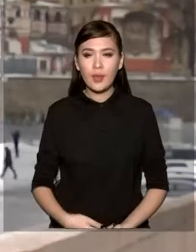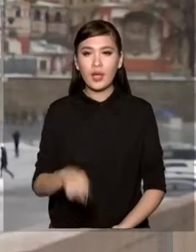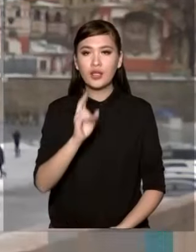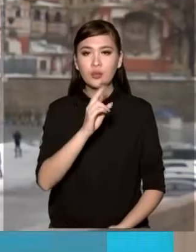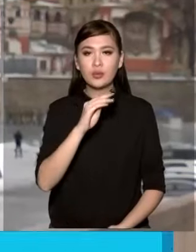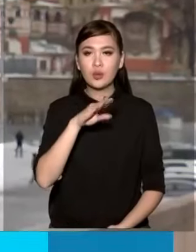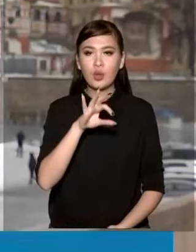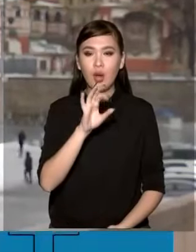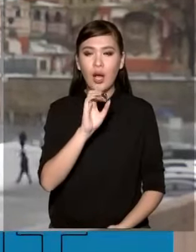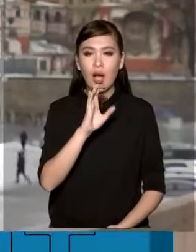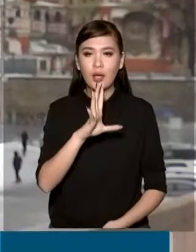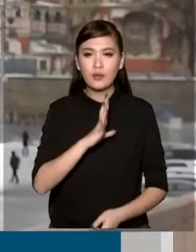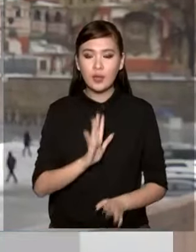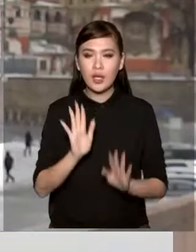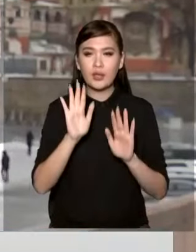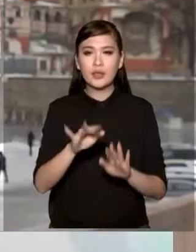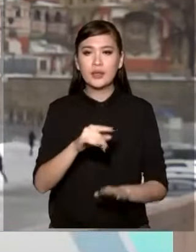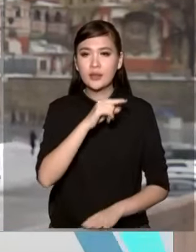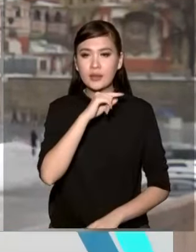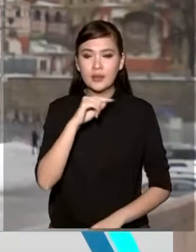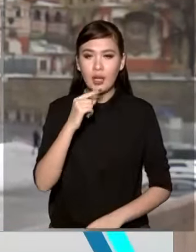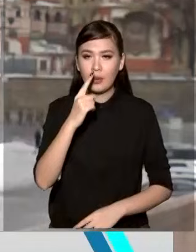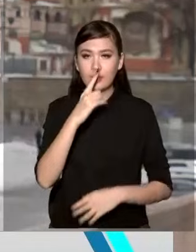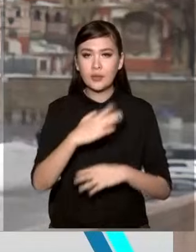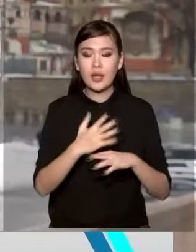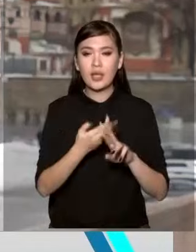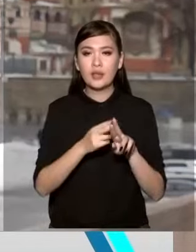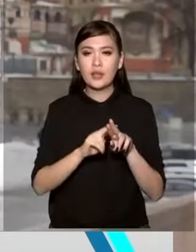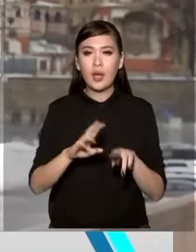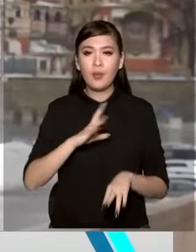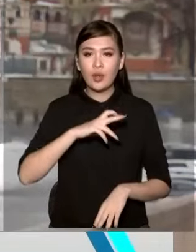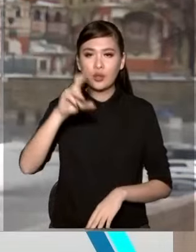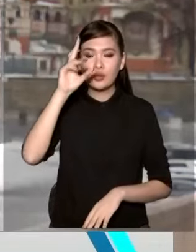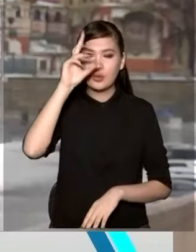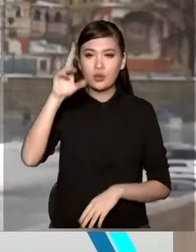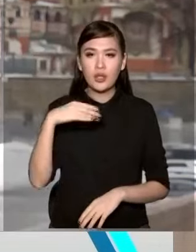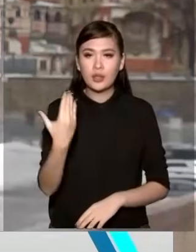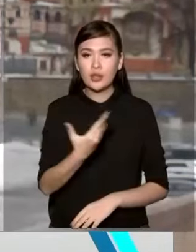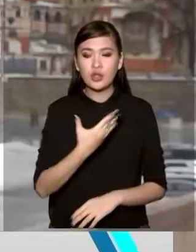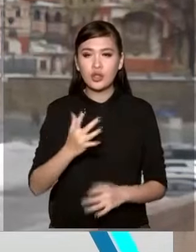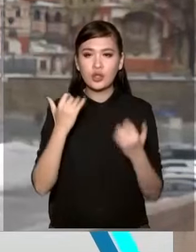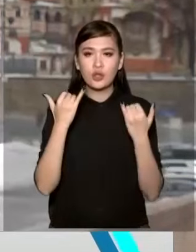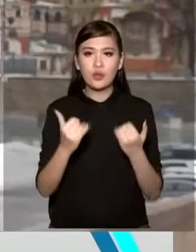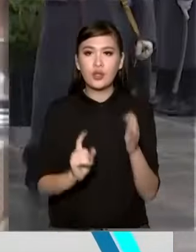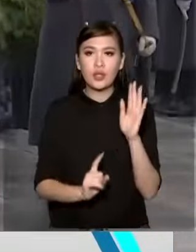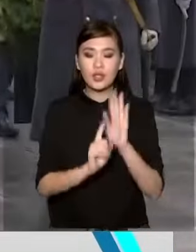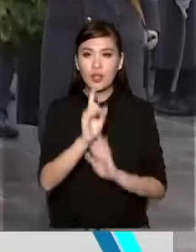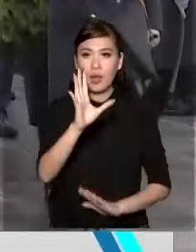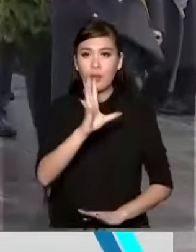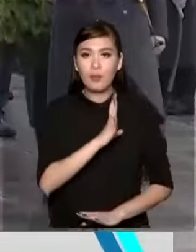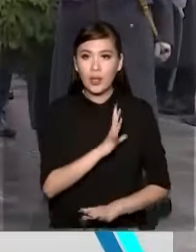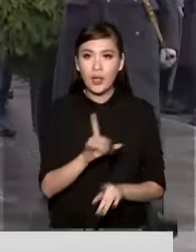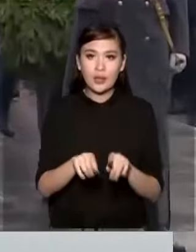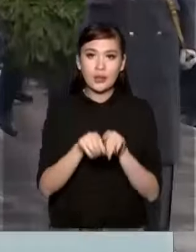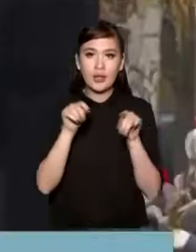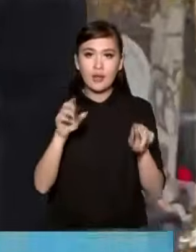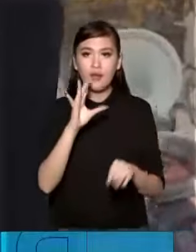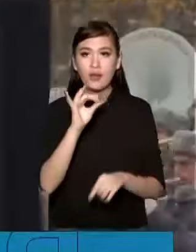Касым-Жомарт Токаев прибыл в столицу России накануне. Визит главы нашего государства сегодня начался с церемонии возложения венка к